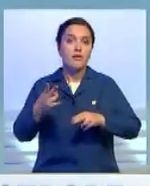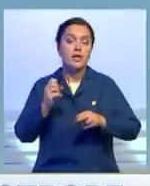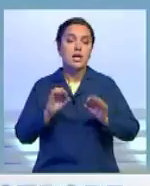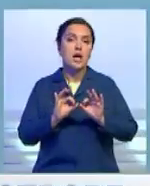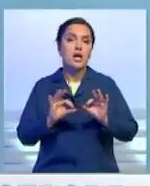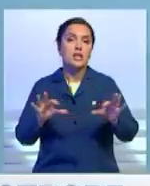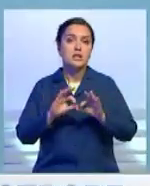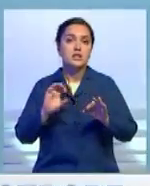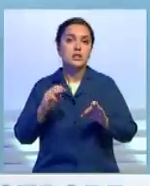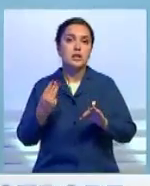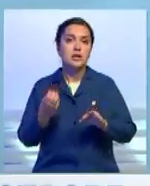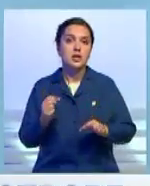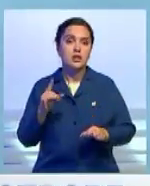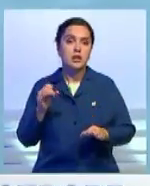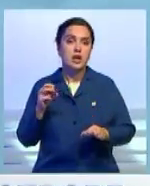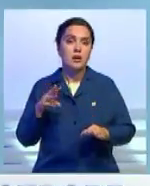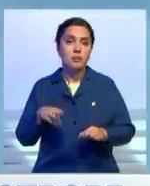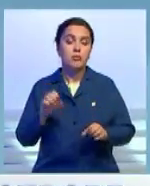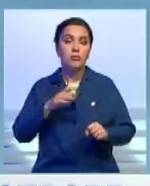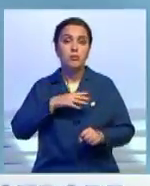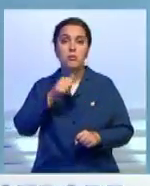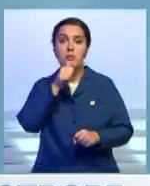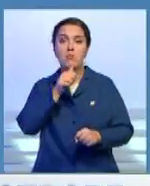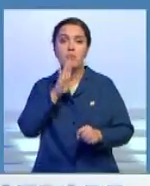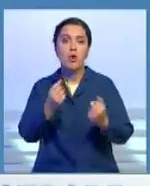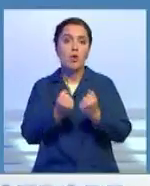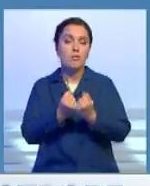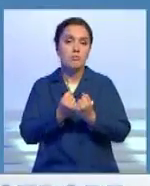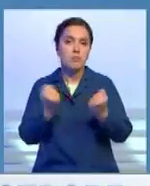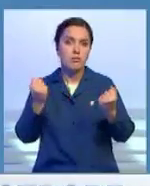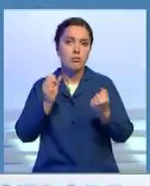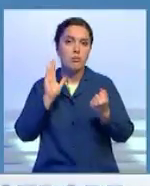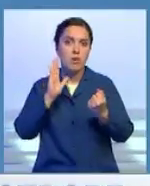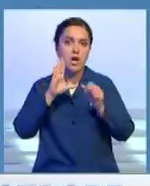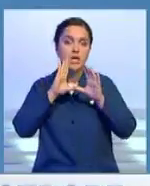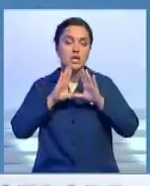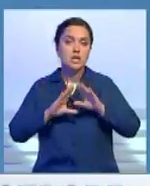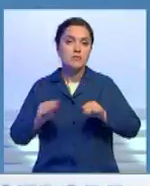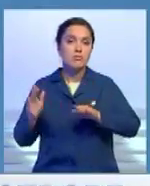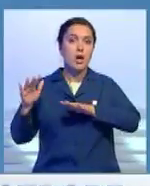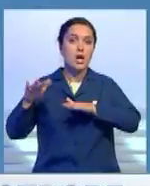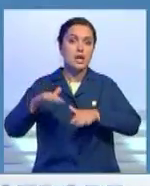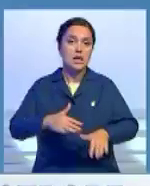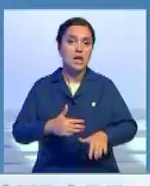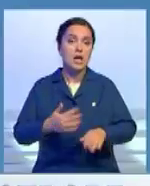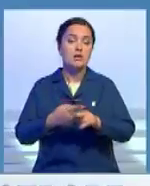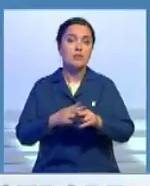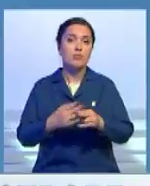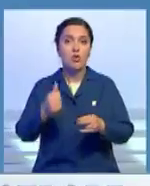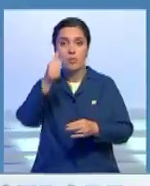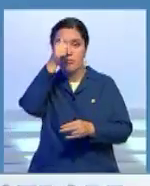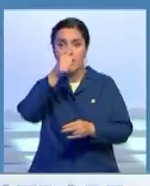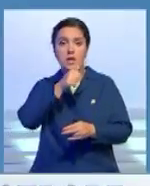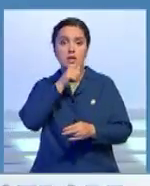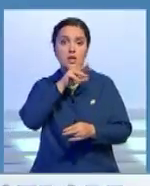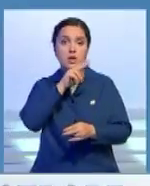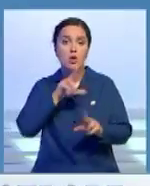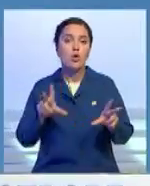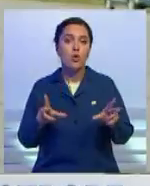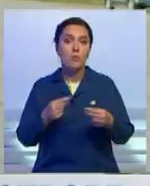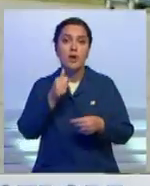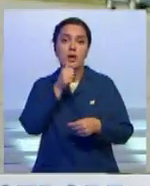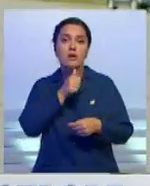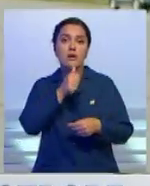президента США Дональда Трампа может стать испытание водородной бомбы в Тихом океане. Напомню, в начале этого месяца КНДР заявила об